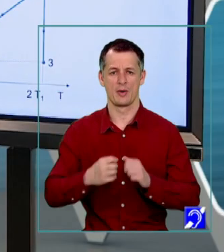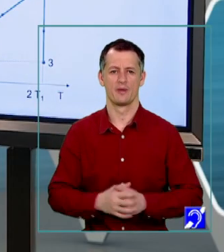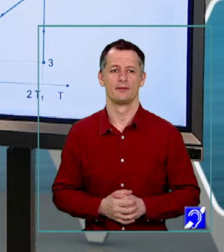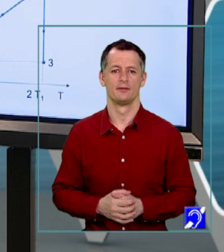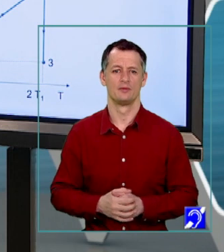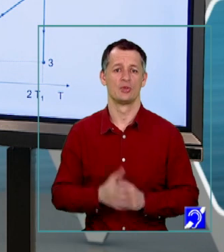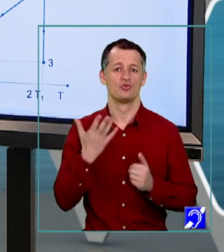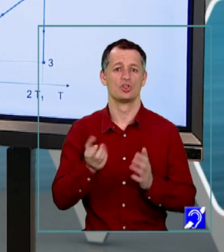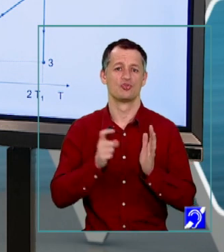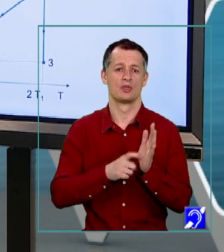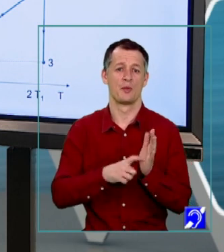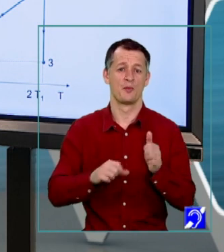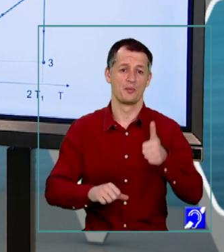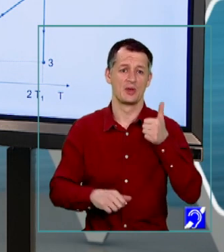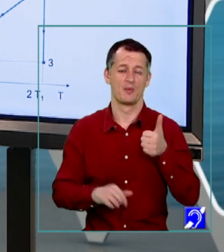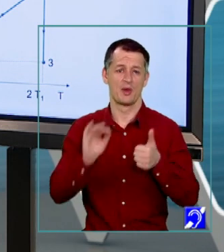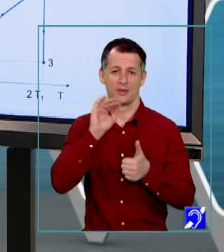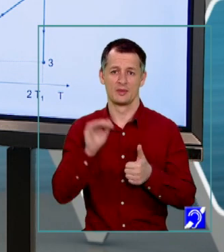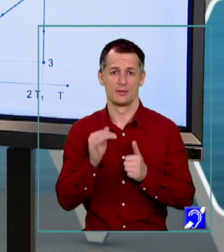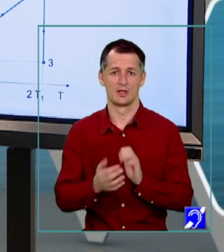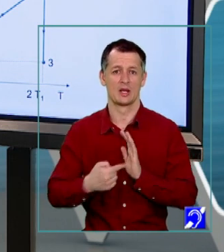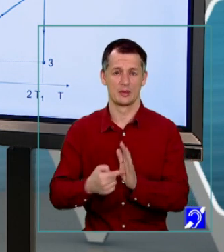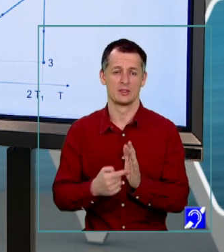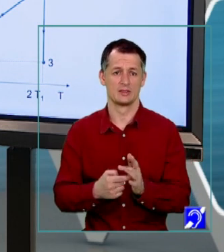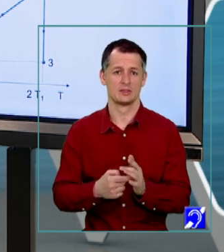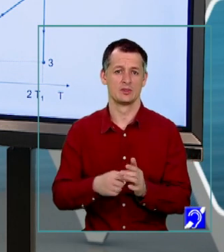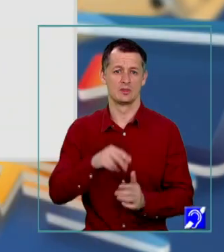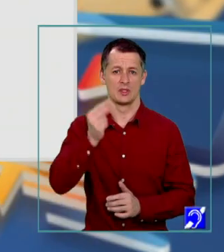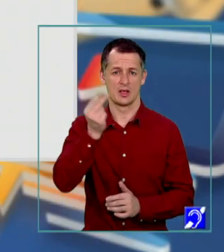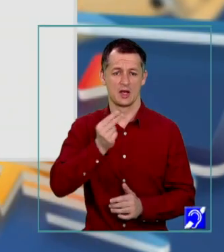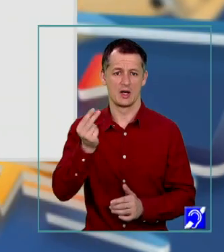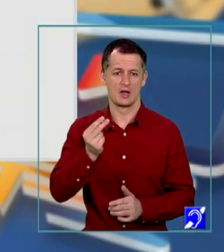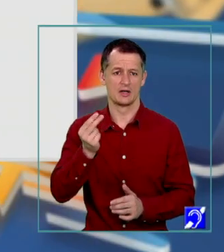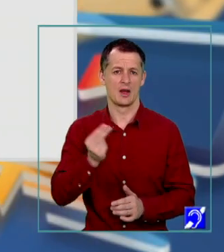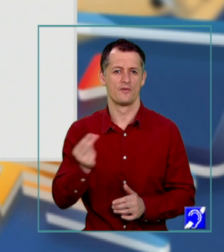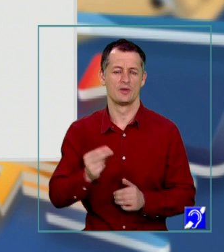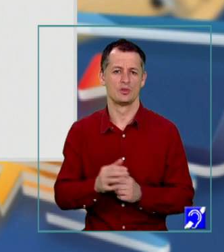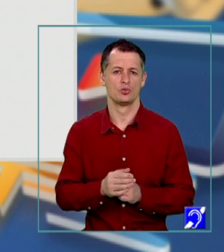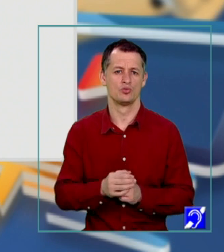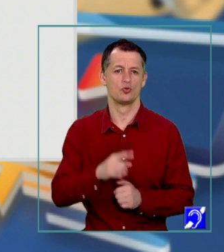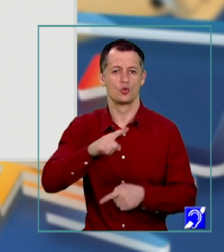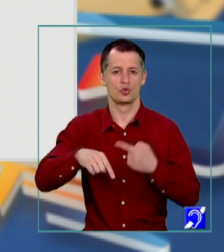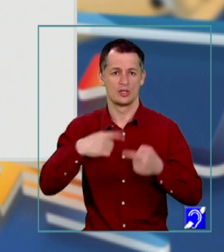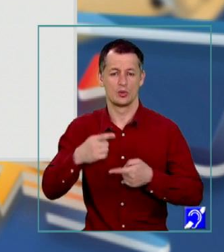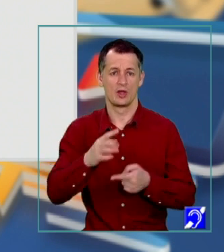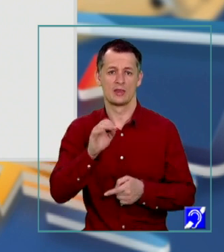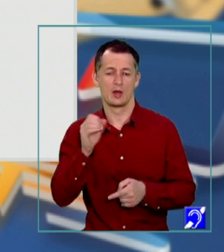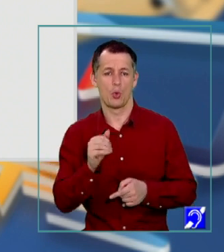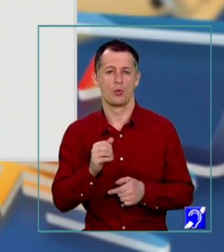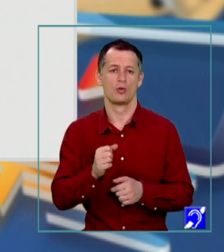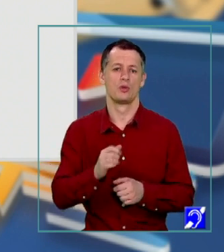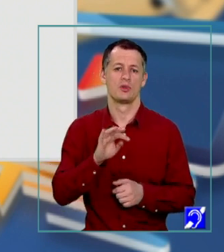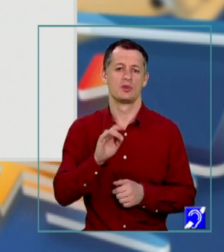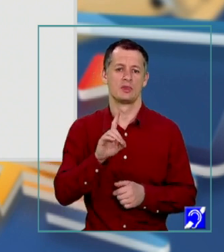Ce ne cere prima întrebare? Reprezentați grafic succesiunea de procese termodinamice în sistemul de